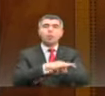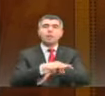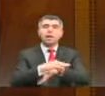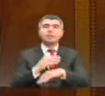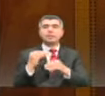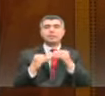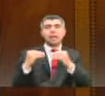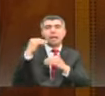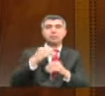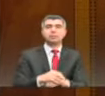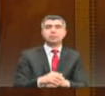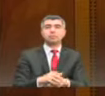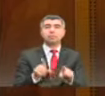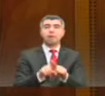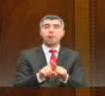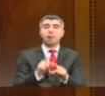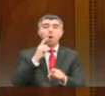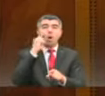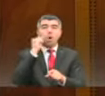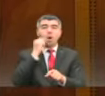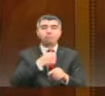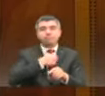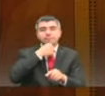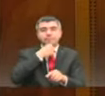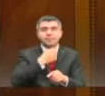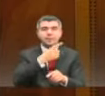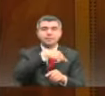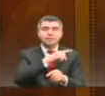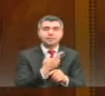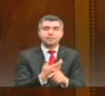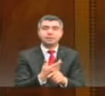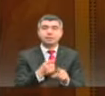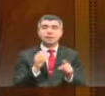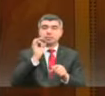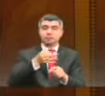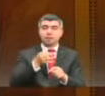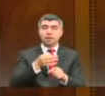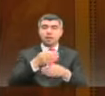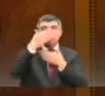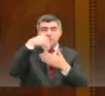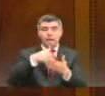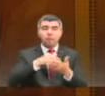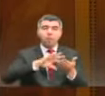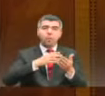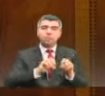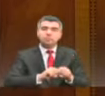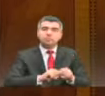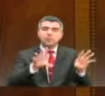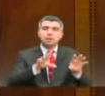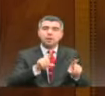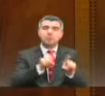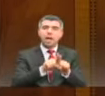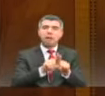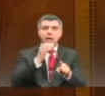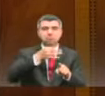وطنية للأشخاص المسنين، واعتماد إطار تنظيمي لتدخل الدولة والمجتمع المدني لضمان